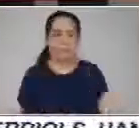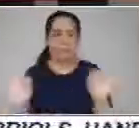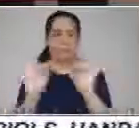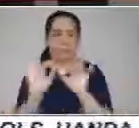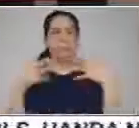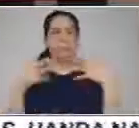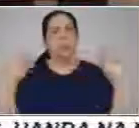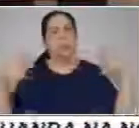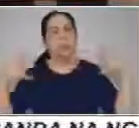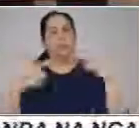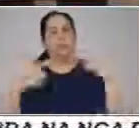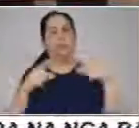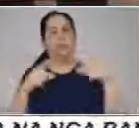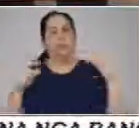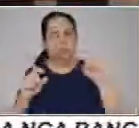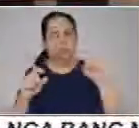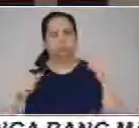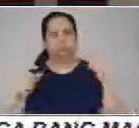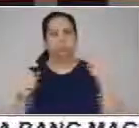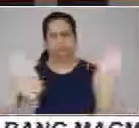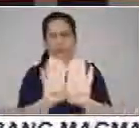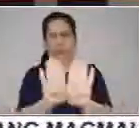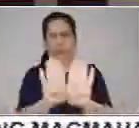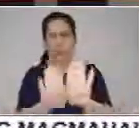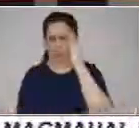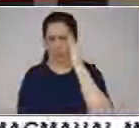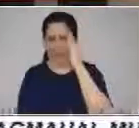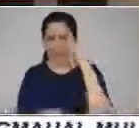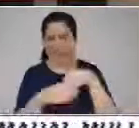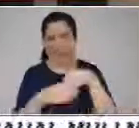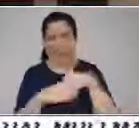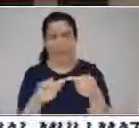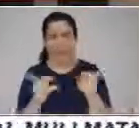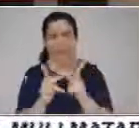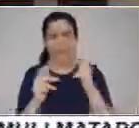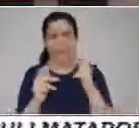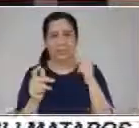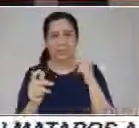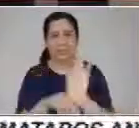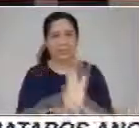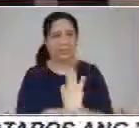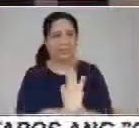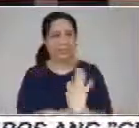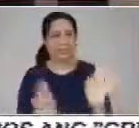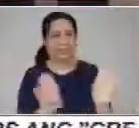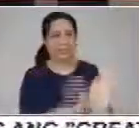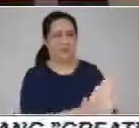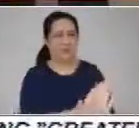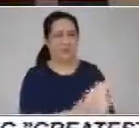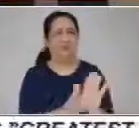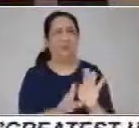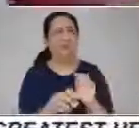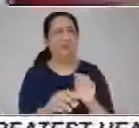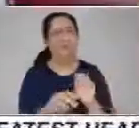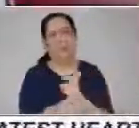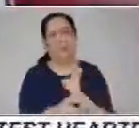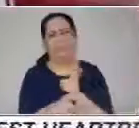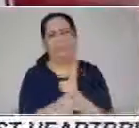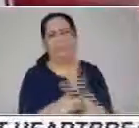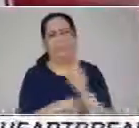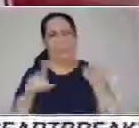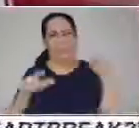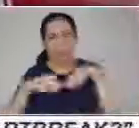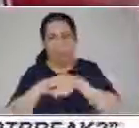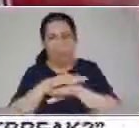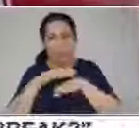sinarado. May mga pagkain doon. May benta na kung ano-ano mga pagkain. Every second Sunday yata yun. Sunday